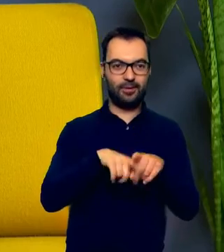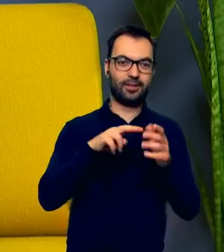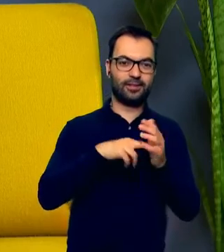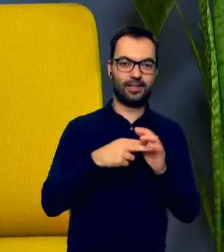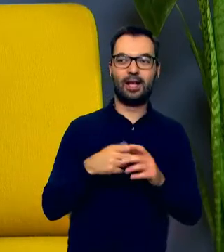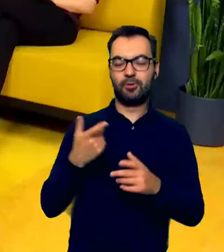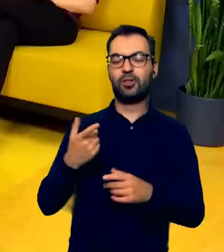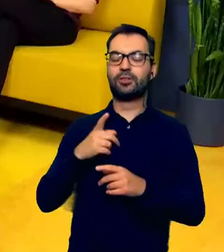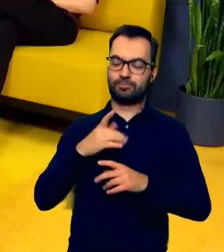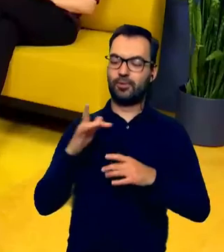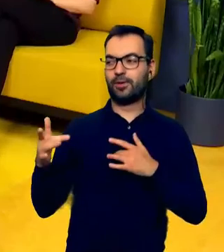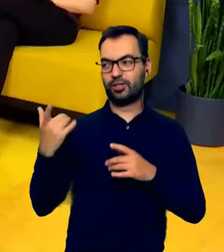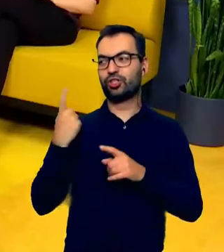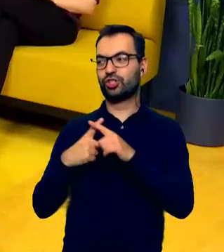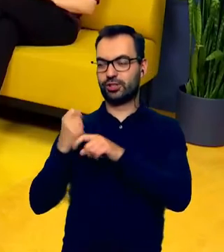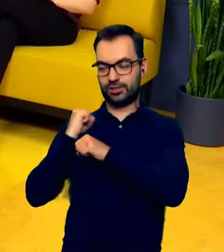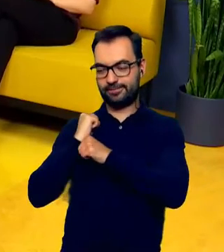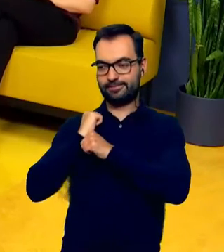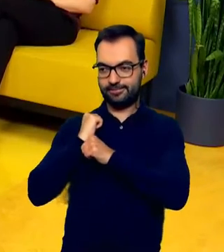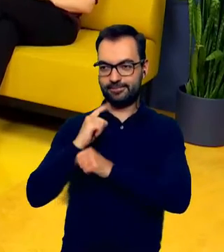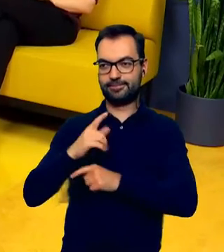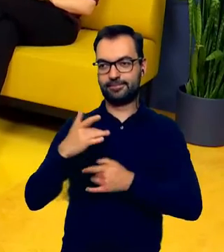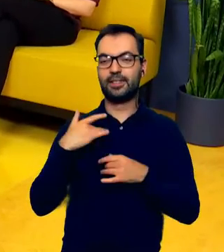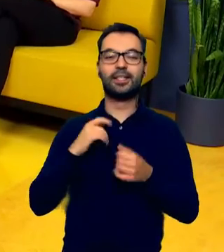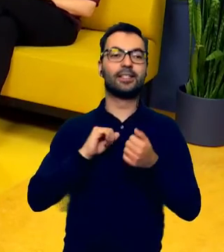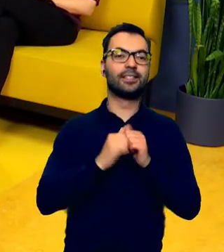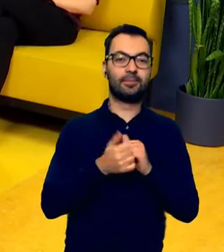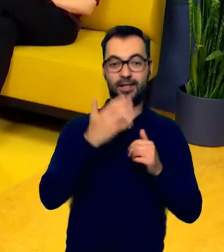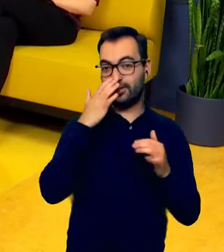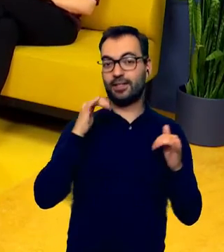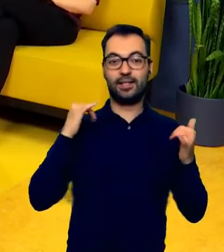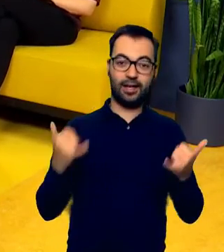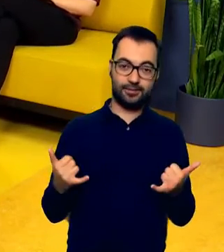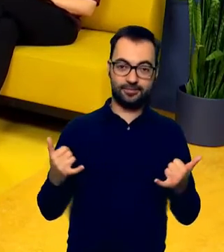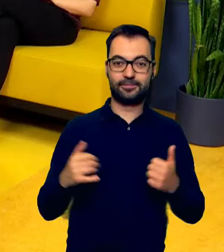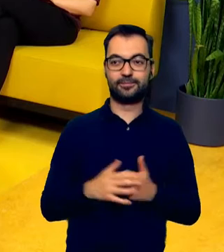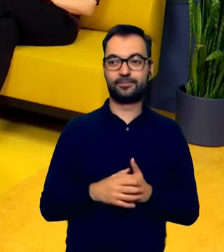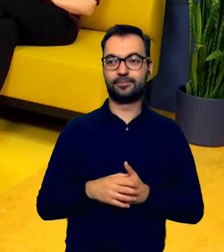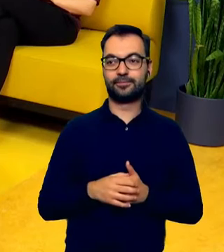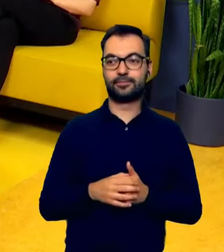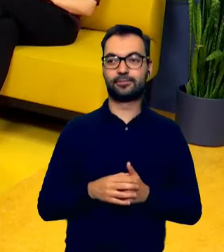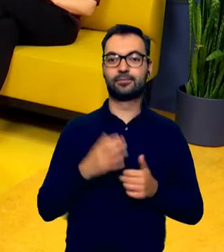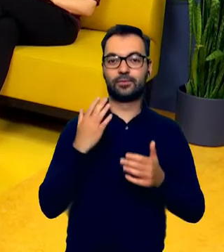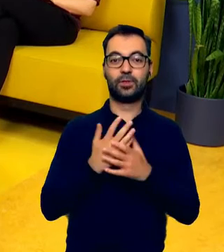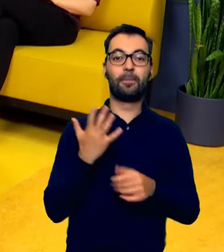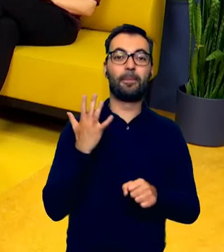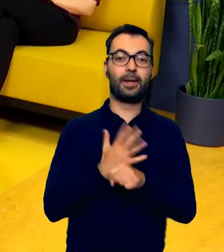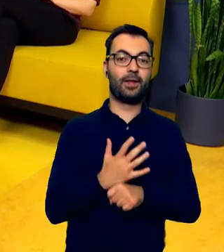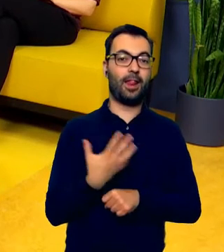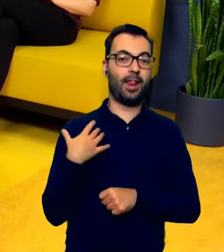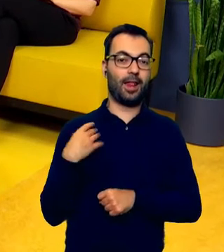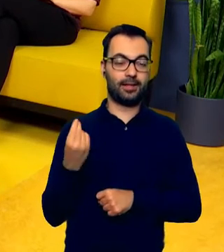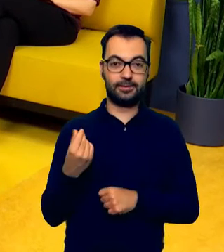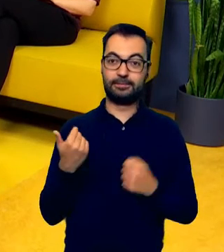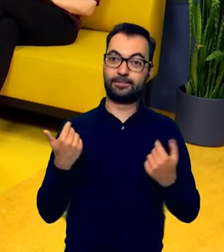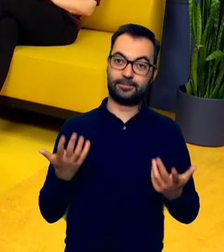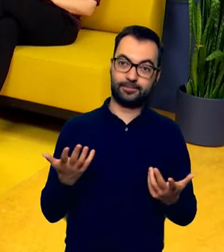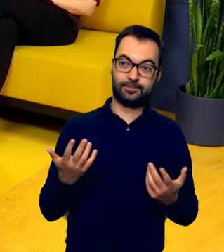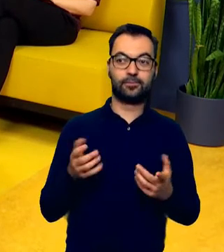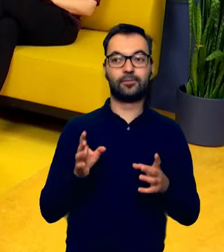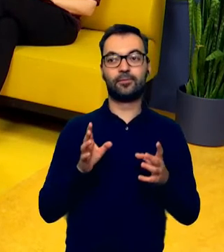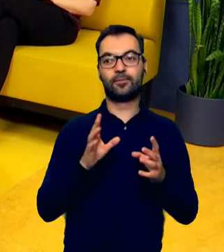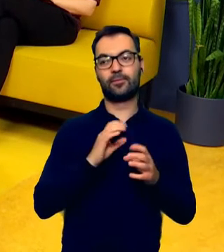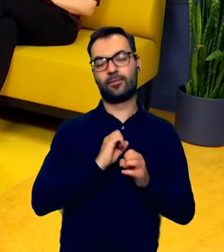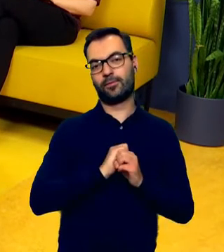ten krzyż, bo są albo też ten krzyż, oczywiście. I teraz te zmiany wyglądają mniej więcej tak, że dobiegasz do pięćdziesiątki i oczywiście